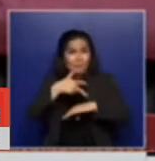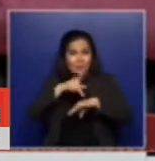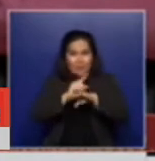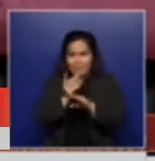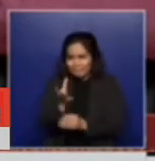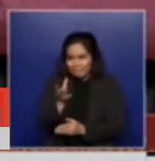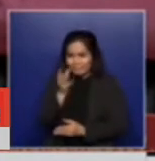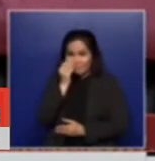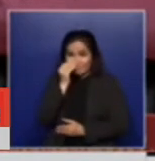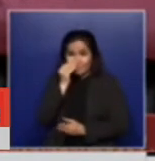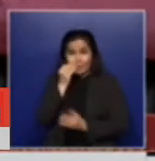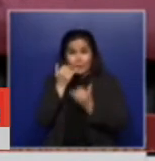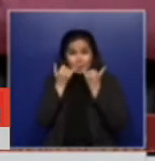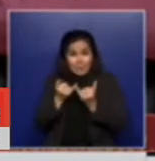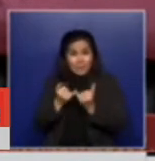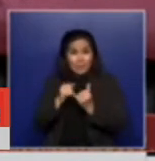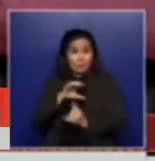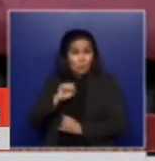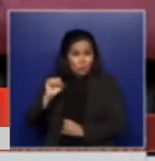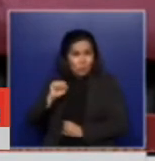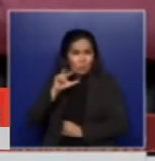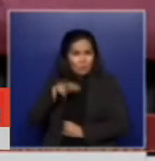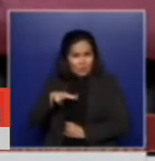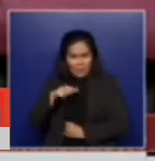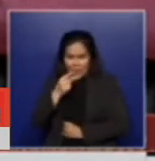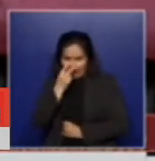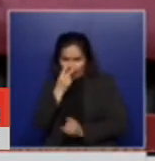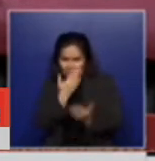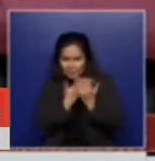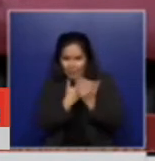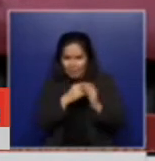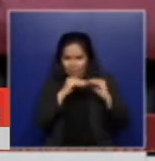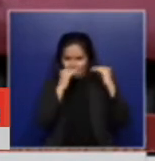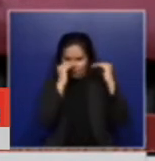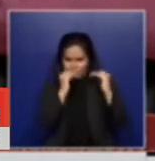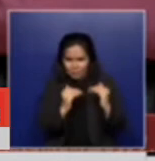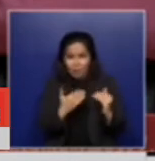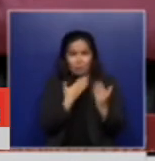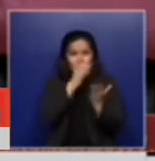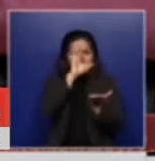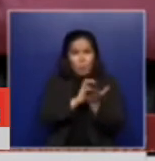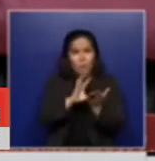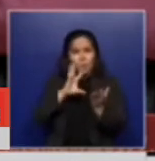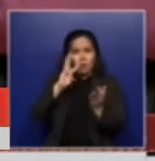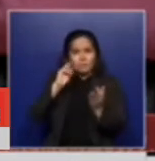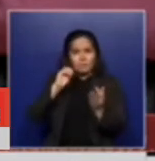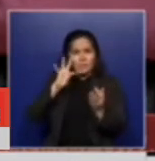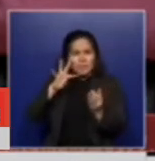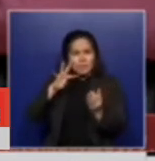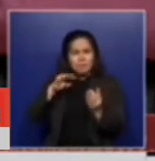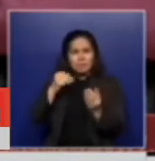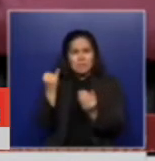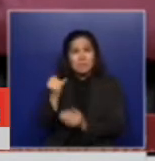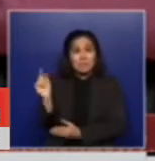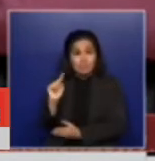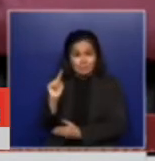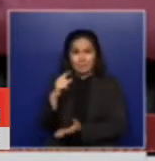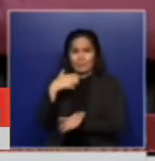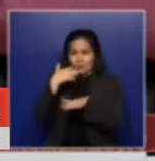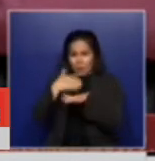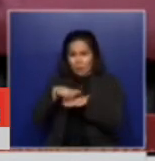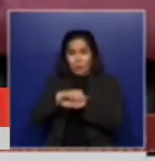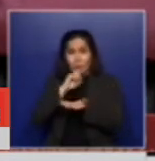สิ่งที่เราเห็นจากการจัดงบประมาณ64ในครั้งนี้มันแย่อย่างไรความห่วงใยต่อมา